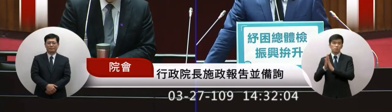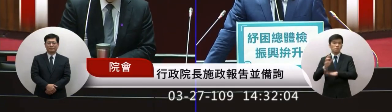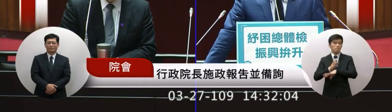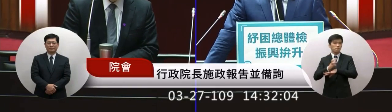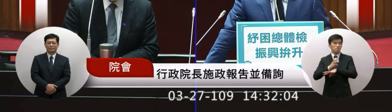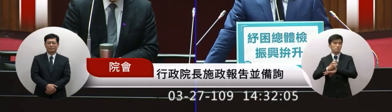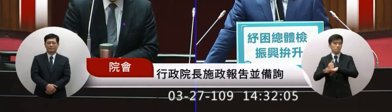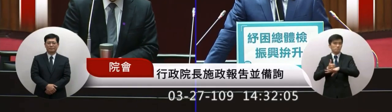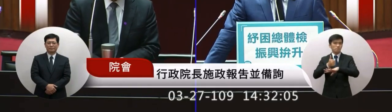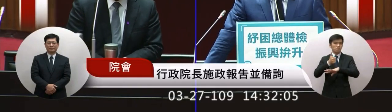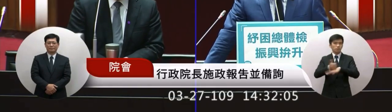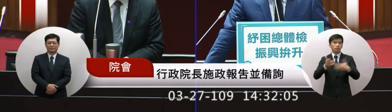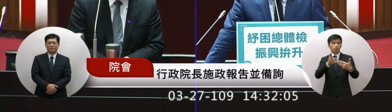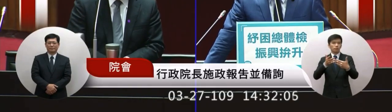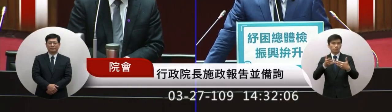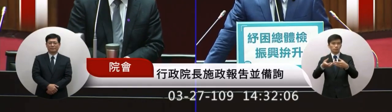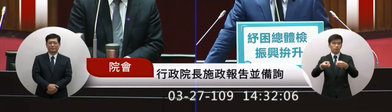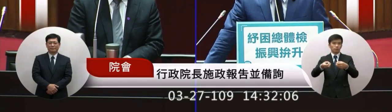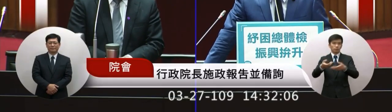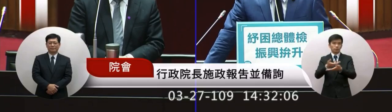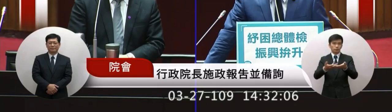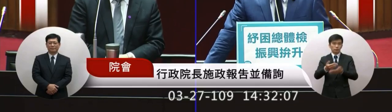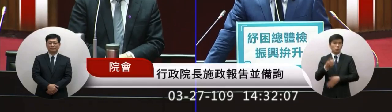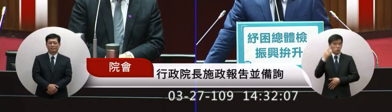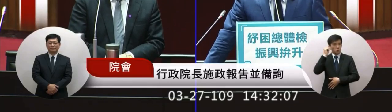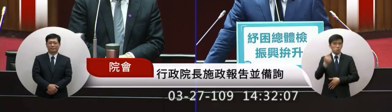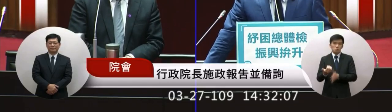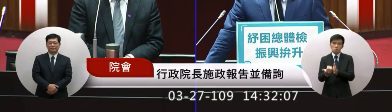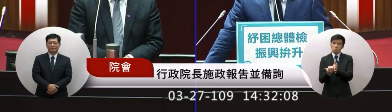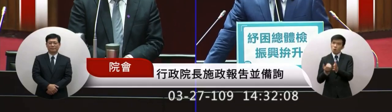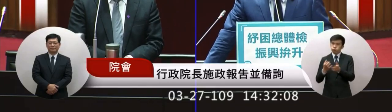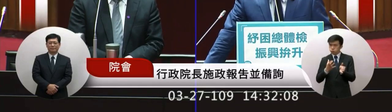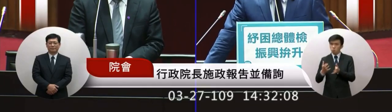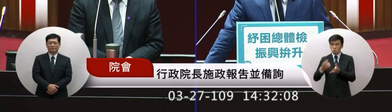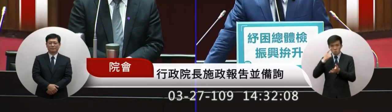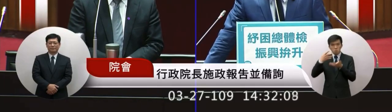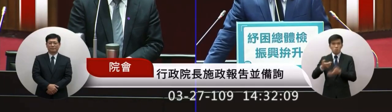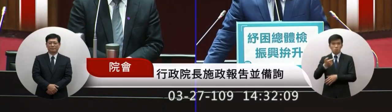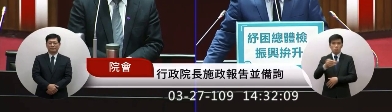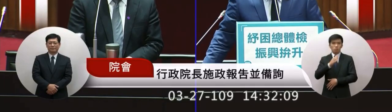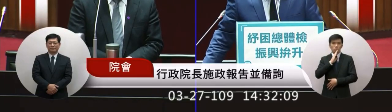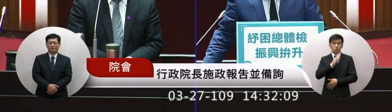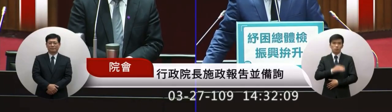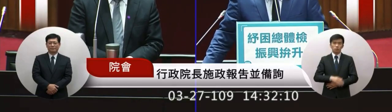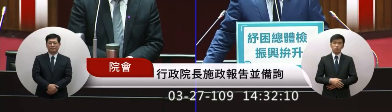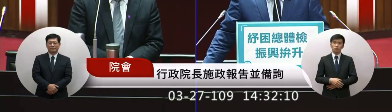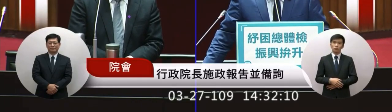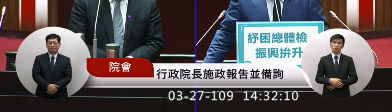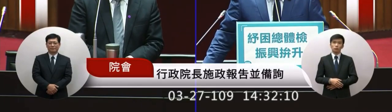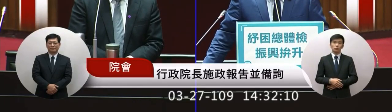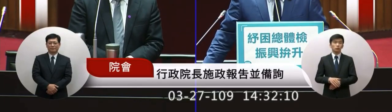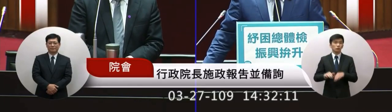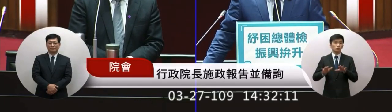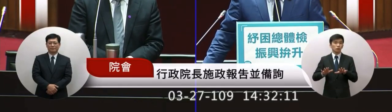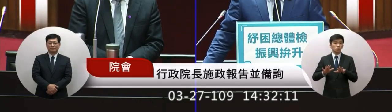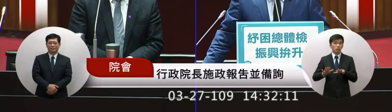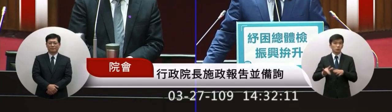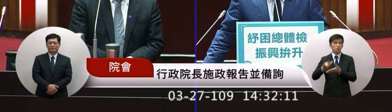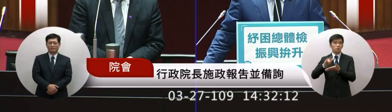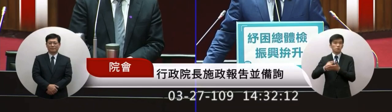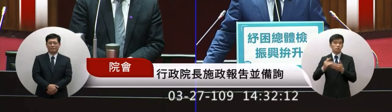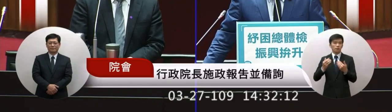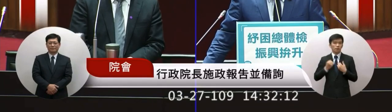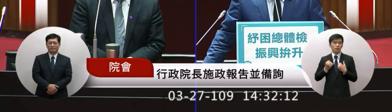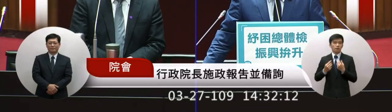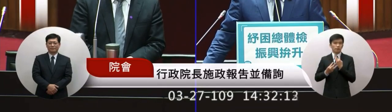跟你好好讨论哈、哦，因为我觉得这个是一个要超前部署很重要的议题哈、哦，因为这个武汉肺炎对我们这个经